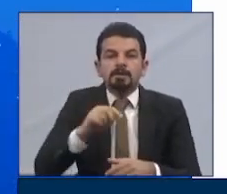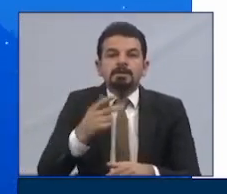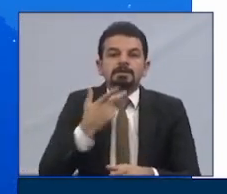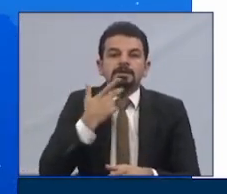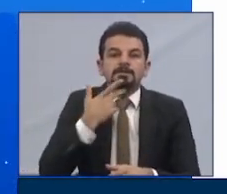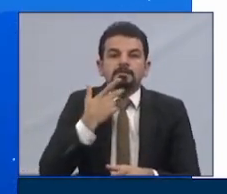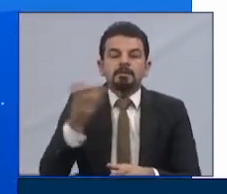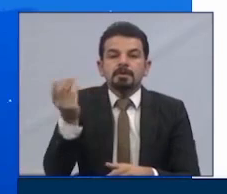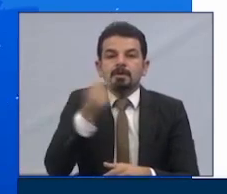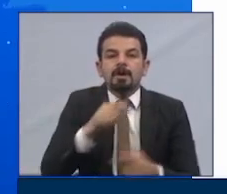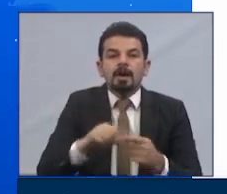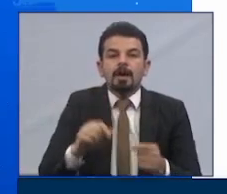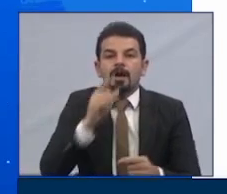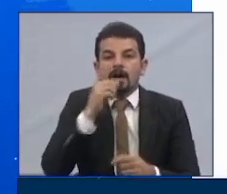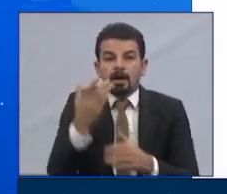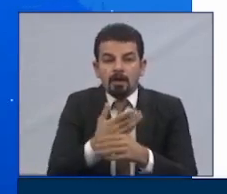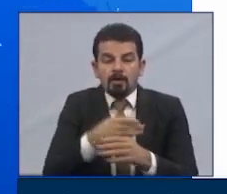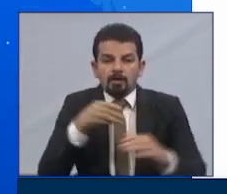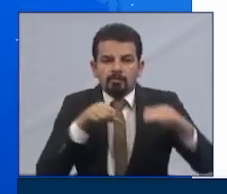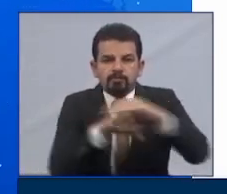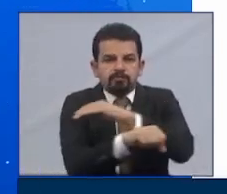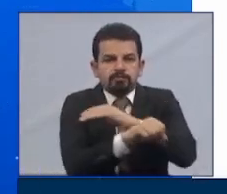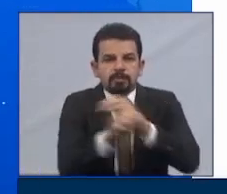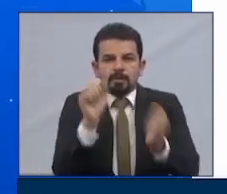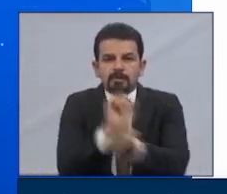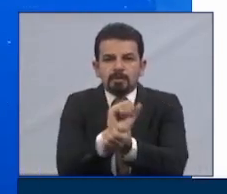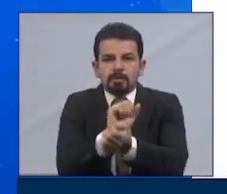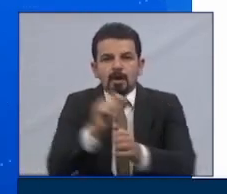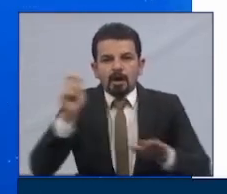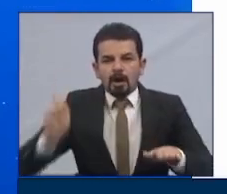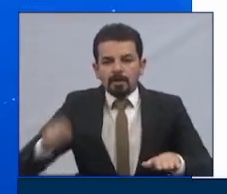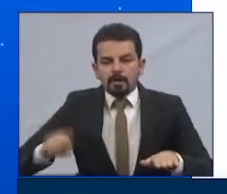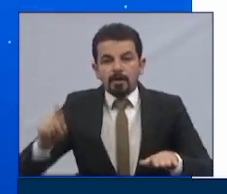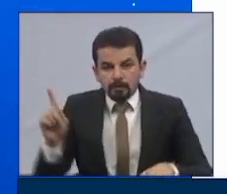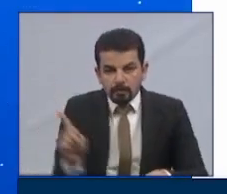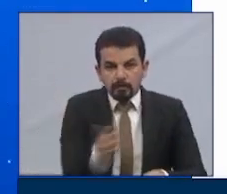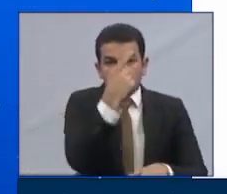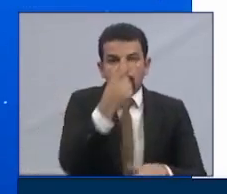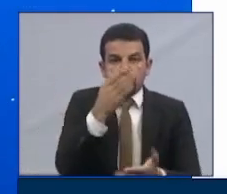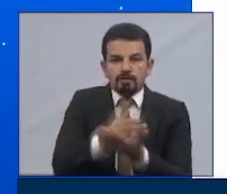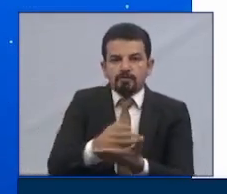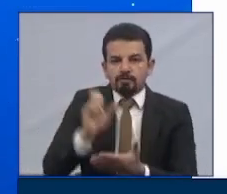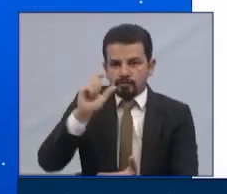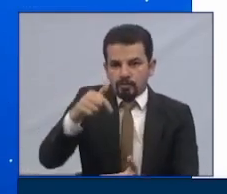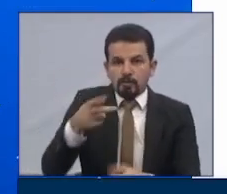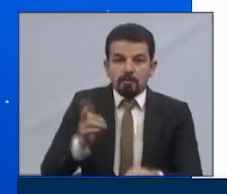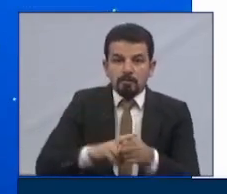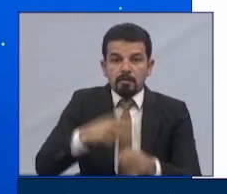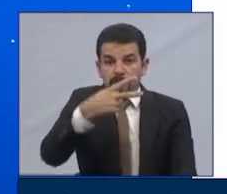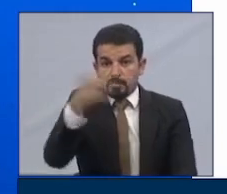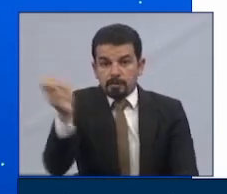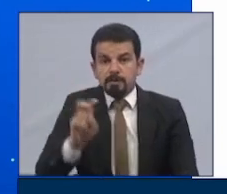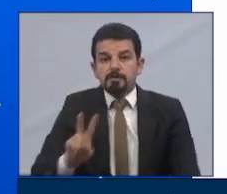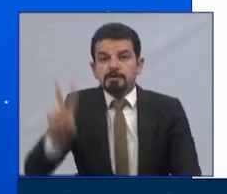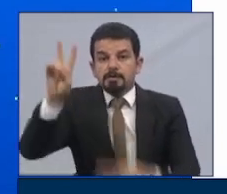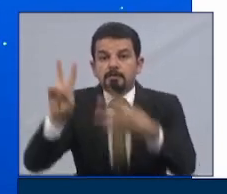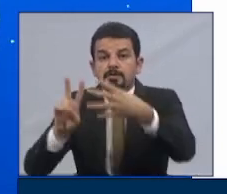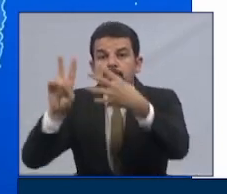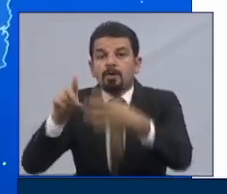1775 متهما إلى القضاء خلال النصف الأول من العام الحالي، مشيرة إلى ضبط